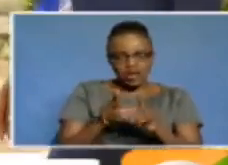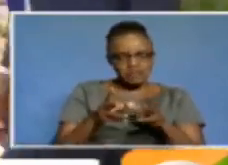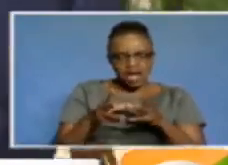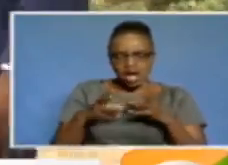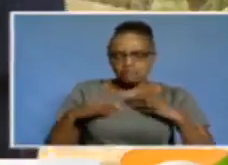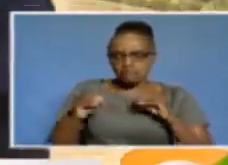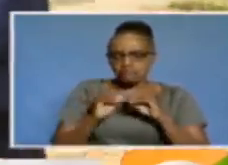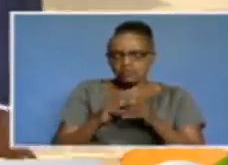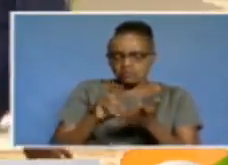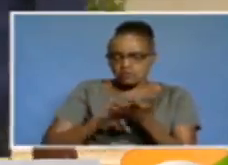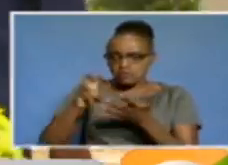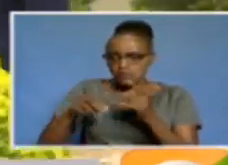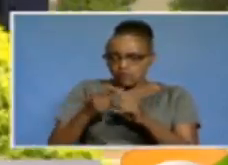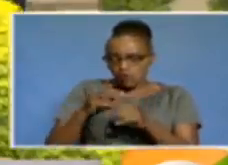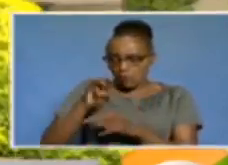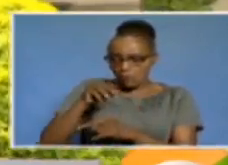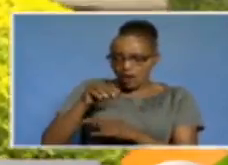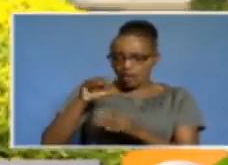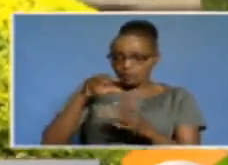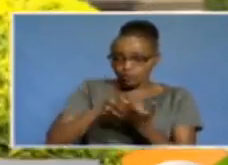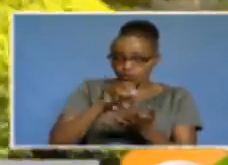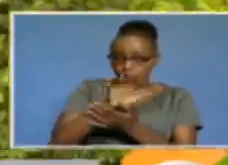kujiuzulu kutoka wadhifa wake wa ubunge.